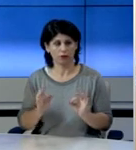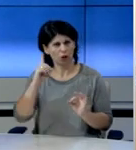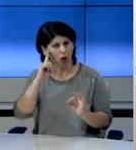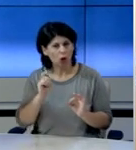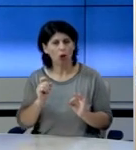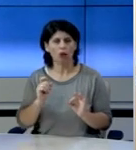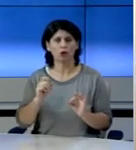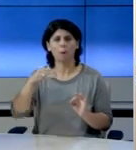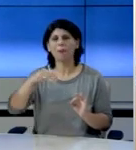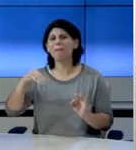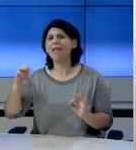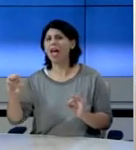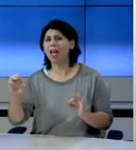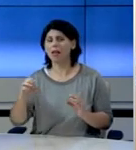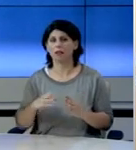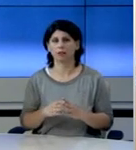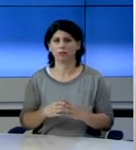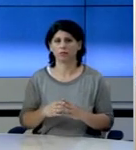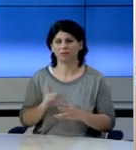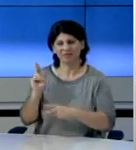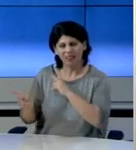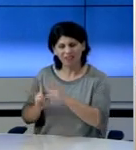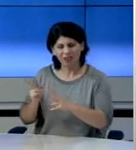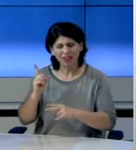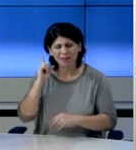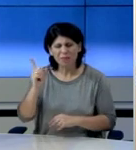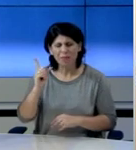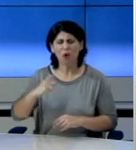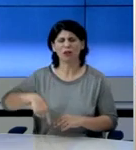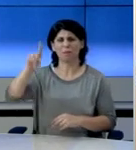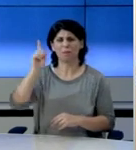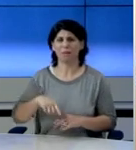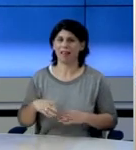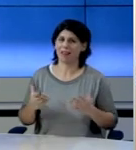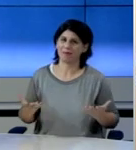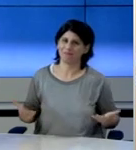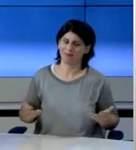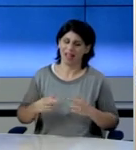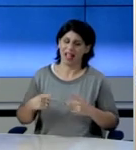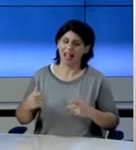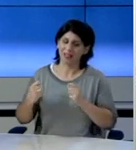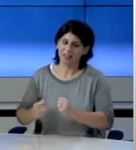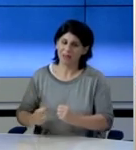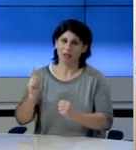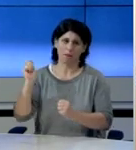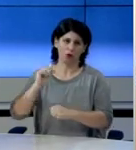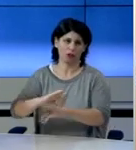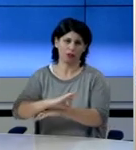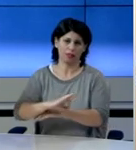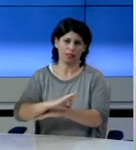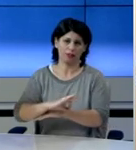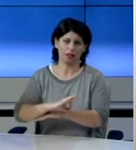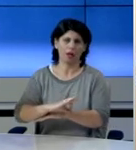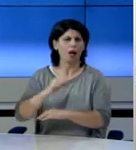μέσων ενημέρωσης, να μας χρεώνεται από την πρώτη μέρα δήθεν αντιθεσμικά πολιτικά σχέδια για